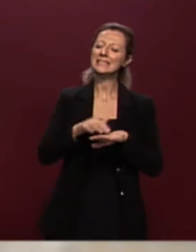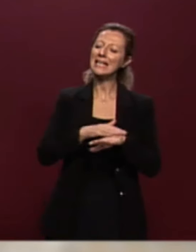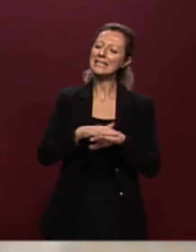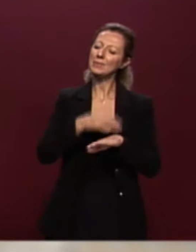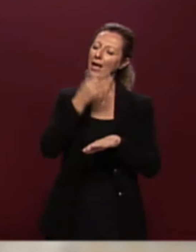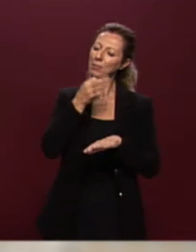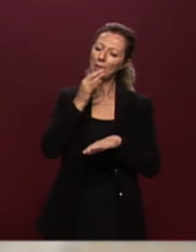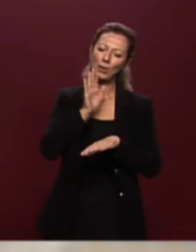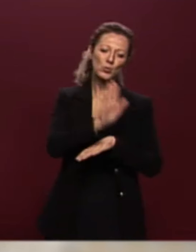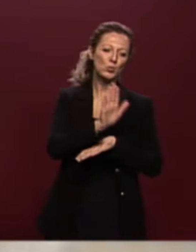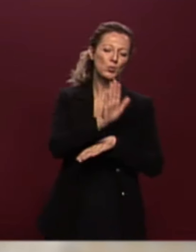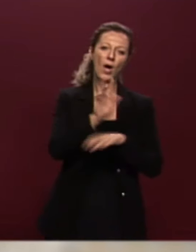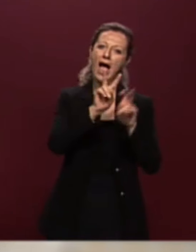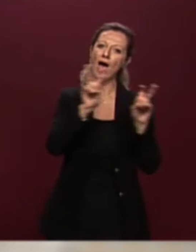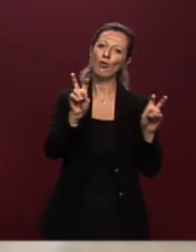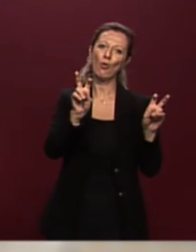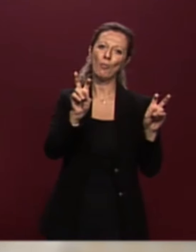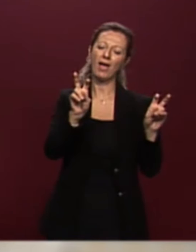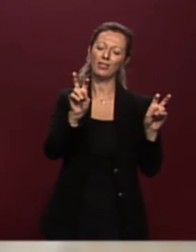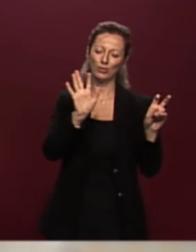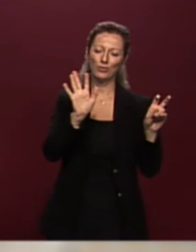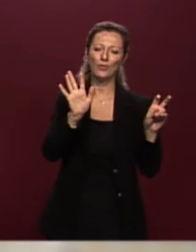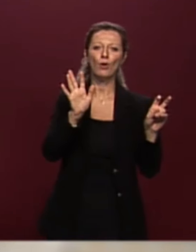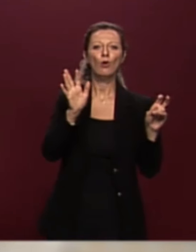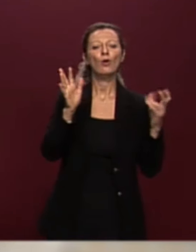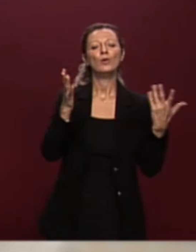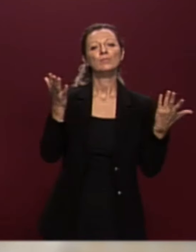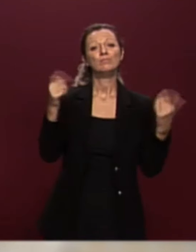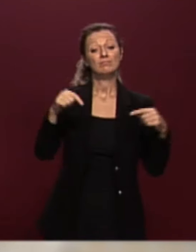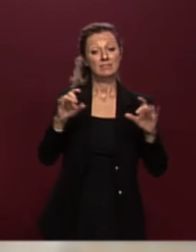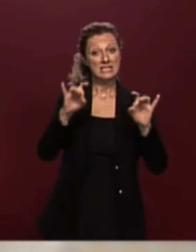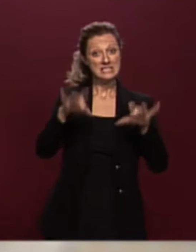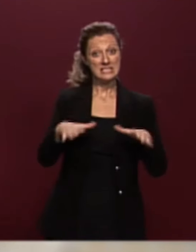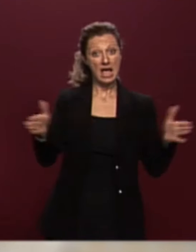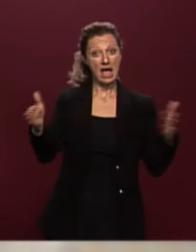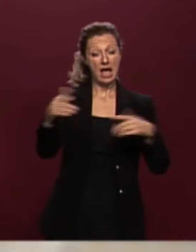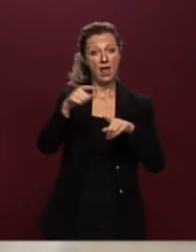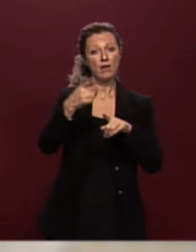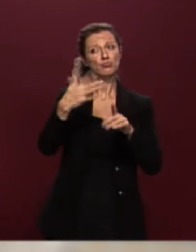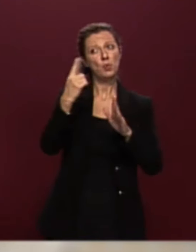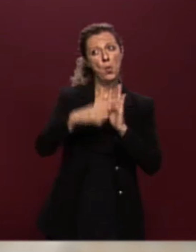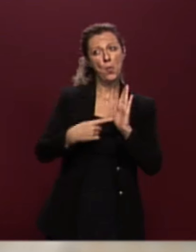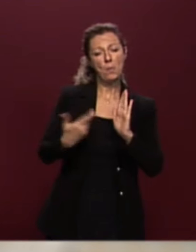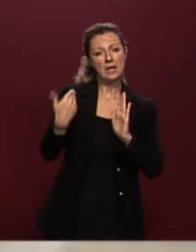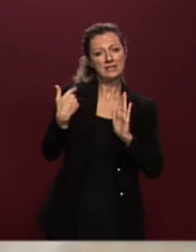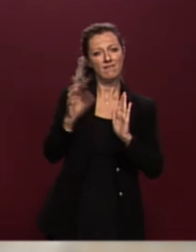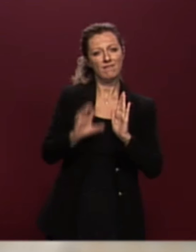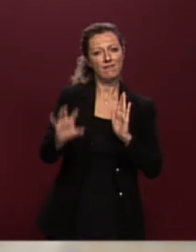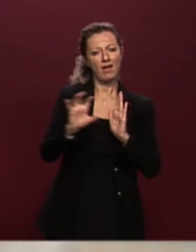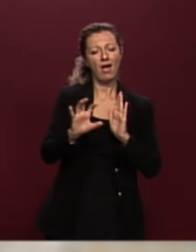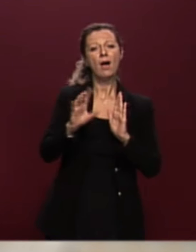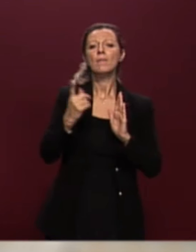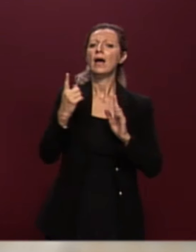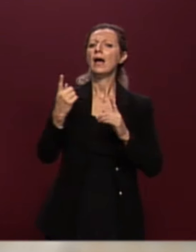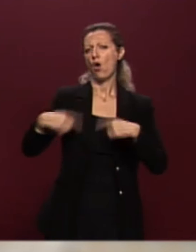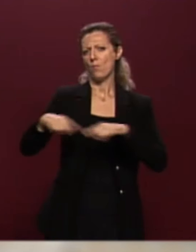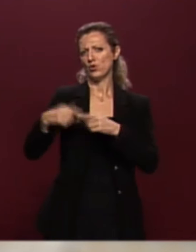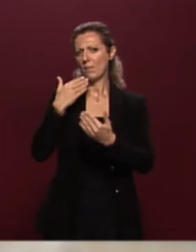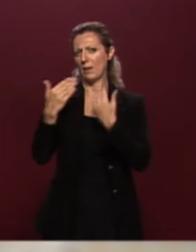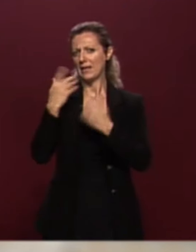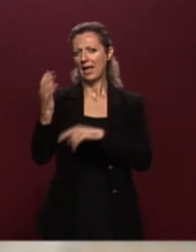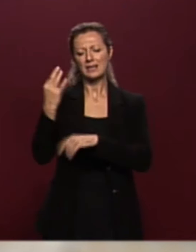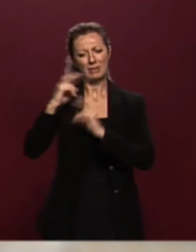questo argomento. Eravamo in questa sala circa un mese fa per presentare, sempre con la Commissione